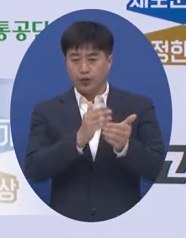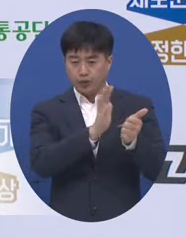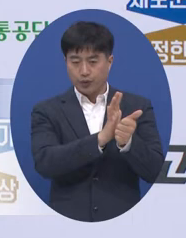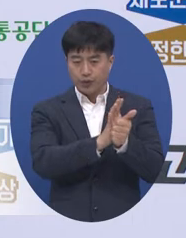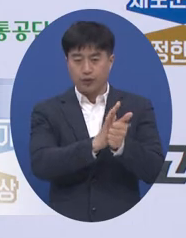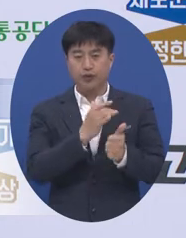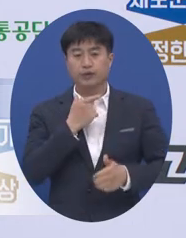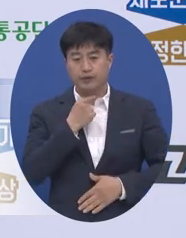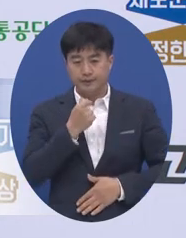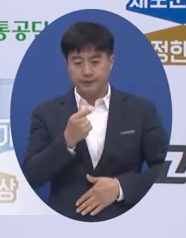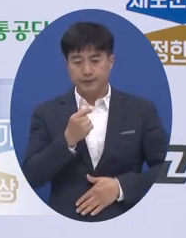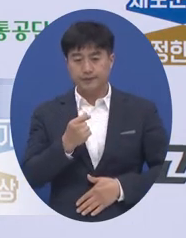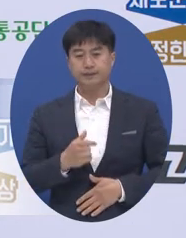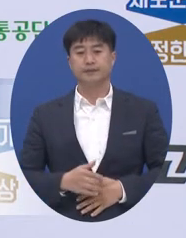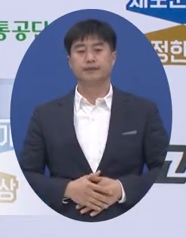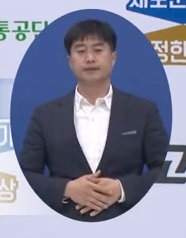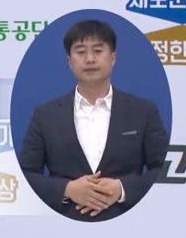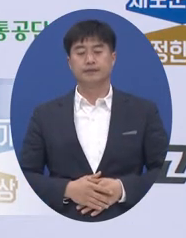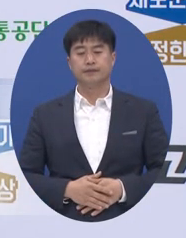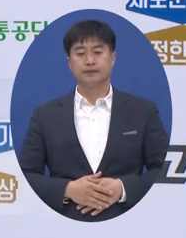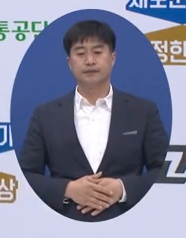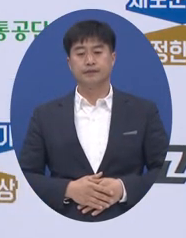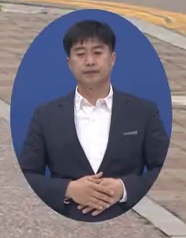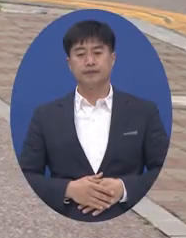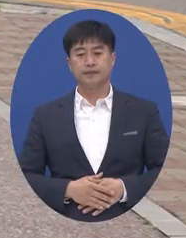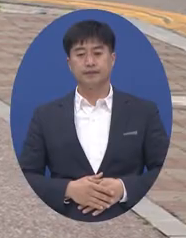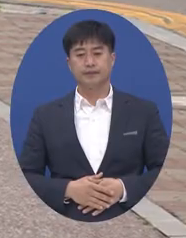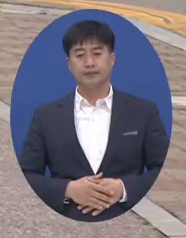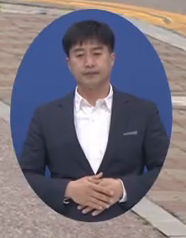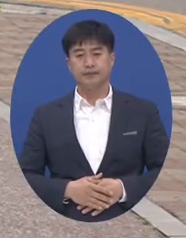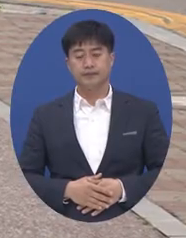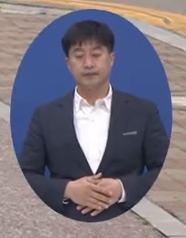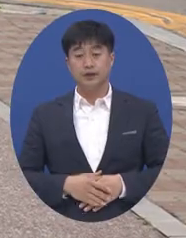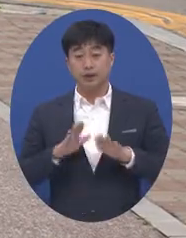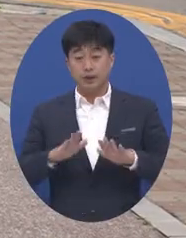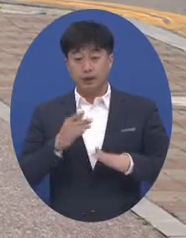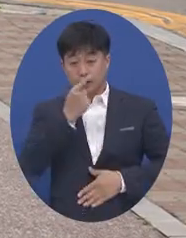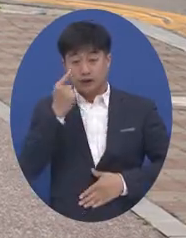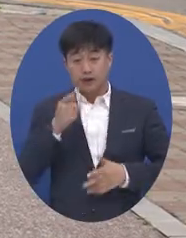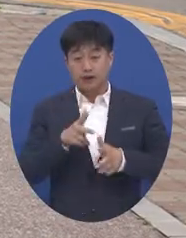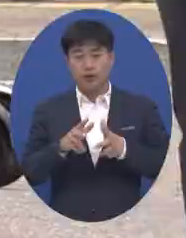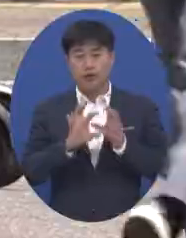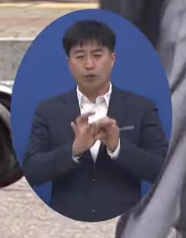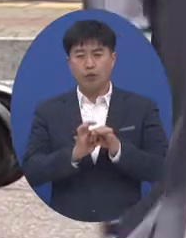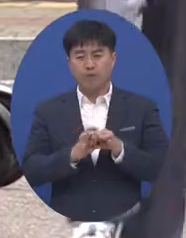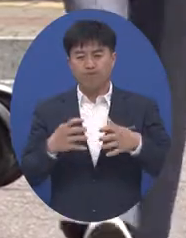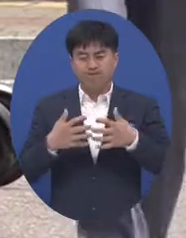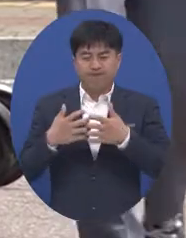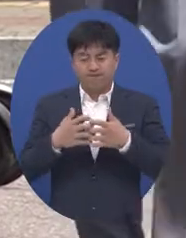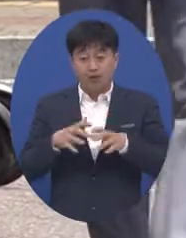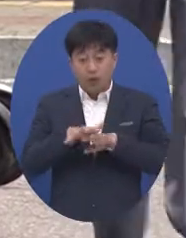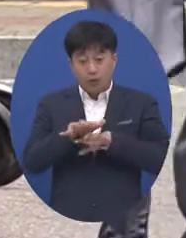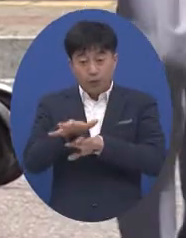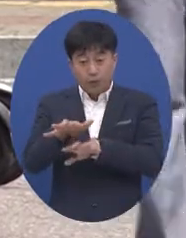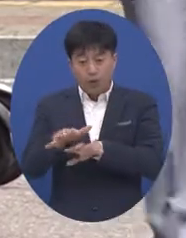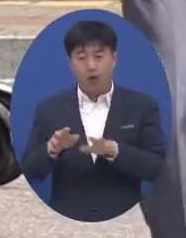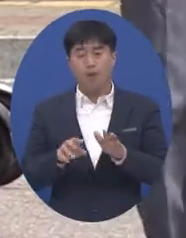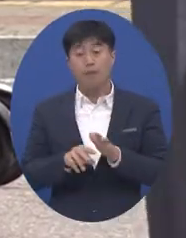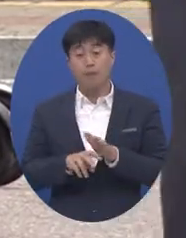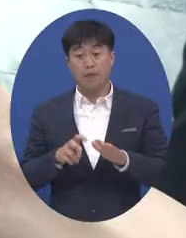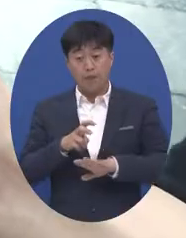퍼스널 모빌리티 사업의 활성화를 계약하고자 합니다. 이번 실증 사업을 통해 꽉 막힌 도로와 만원 버스에서